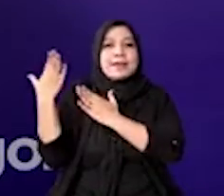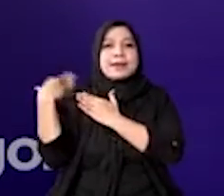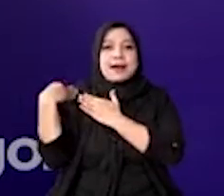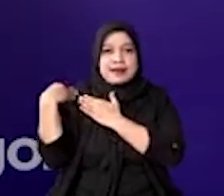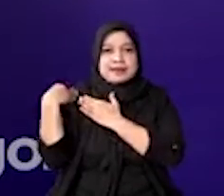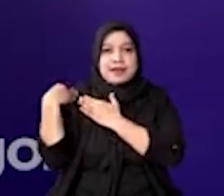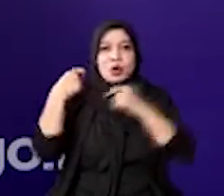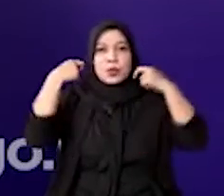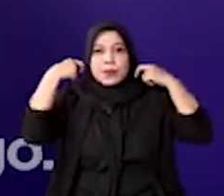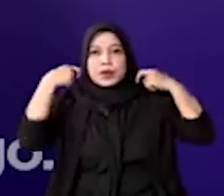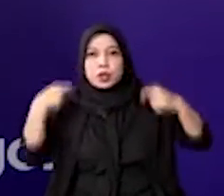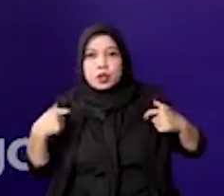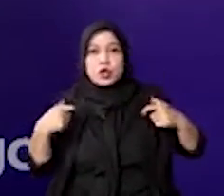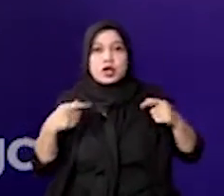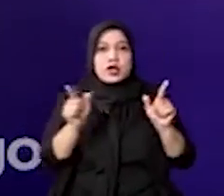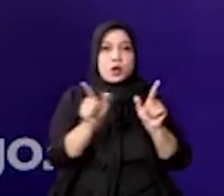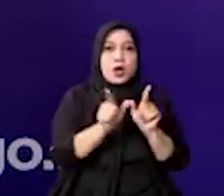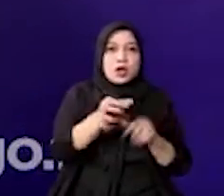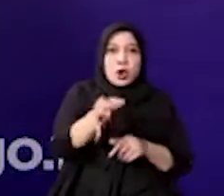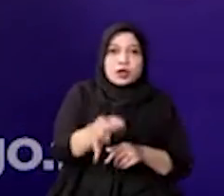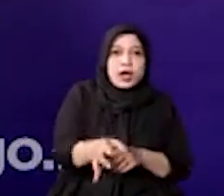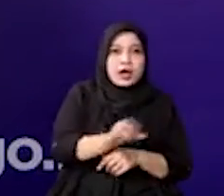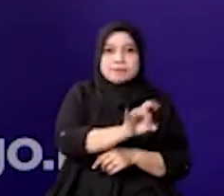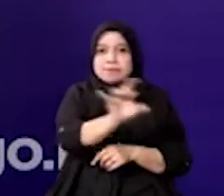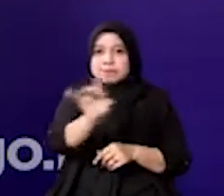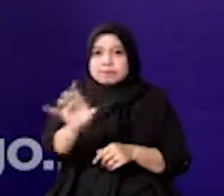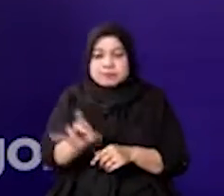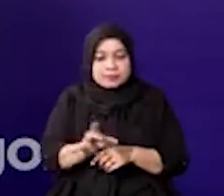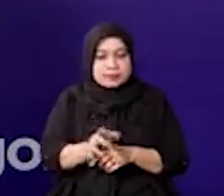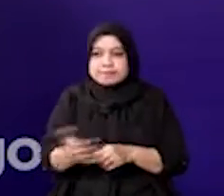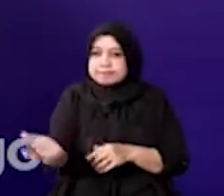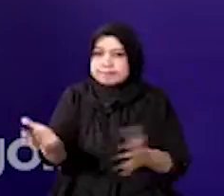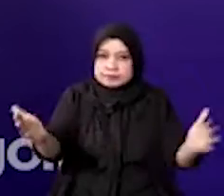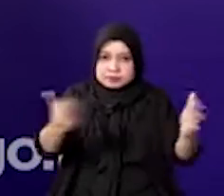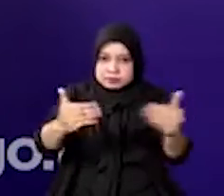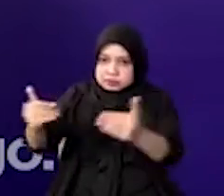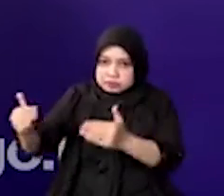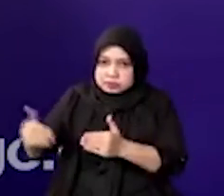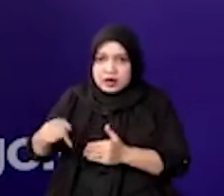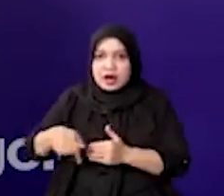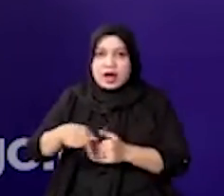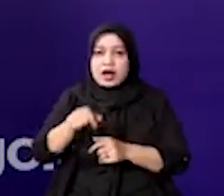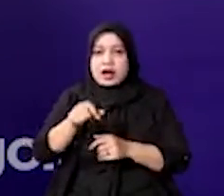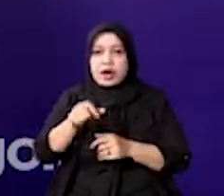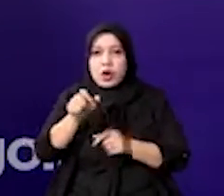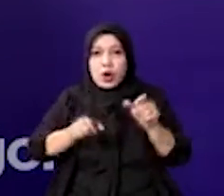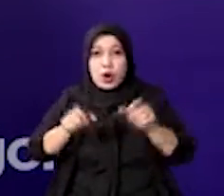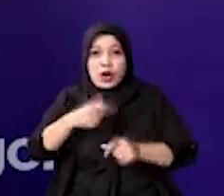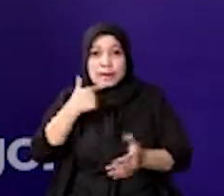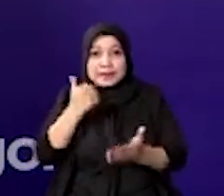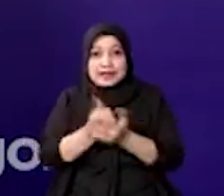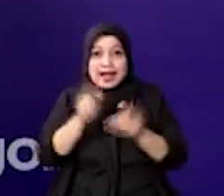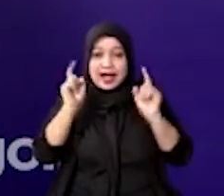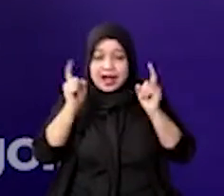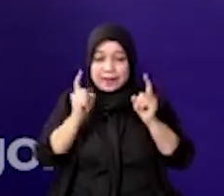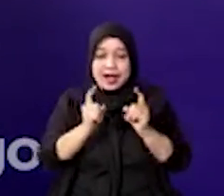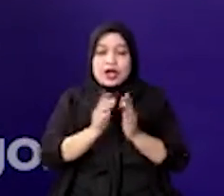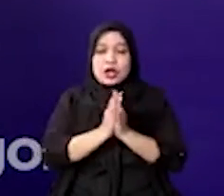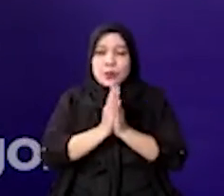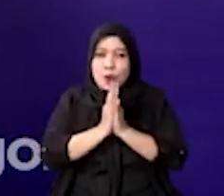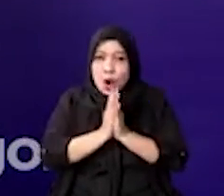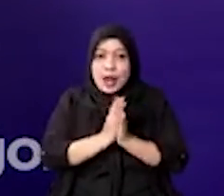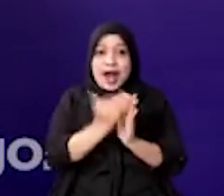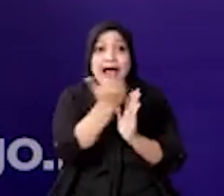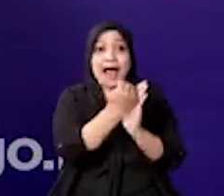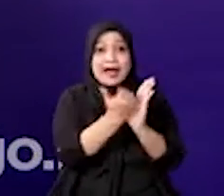bisa memanggil para tokoh agama di auditoriumnya menjelaskan tolong acara